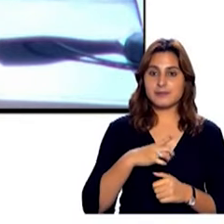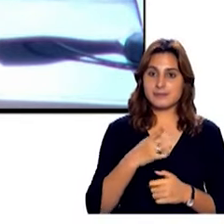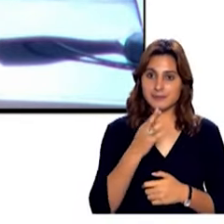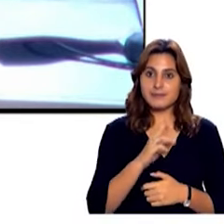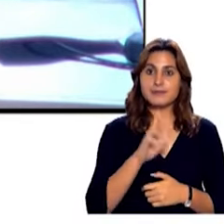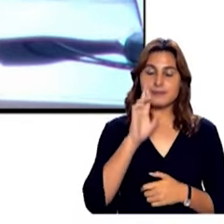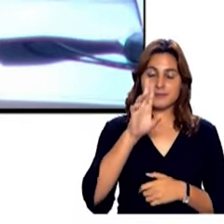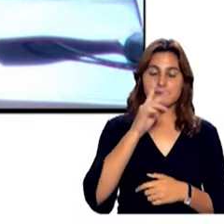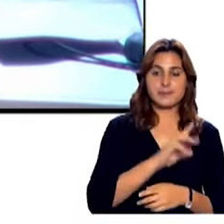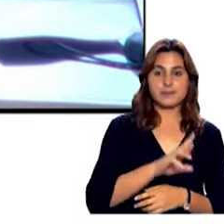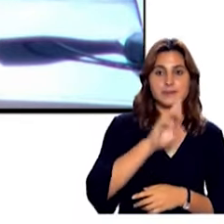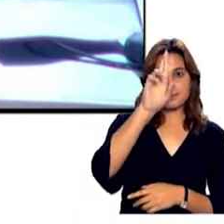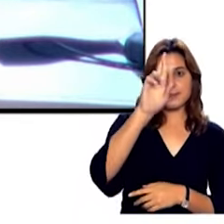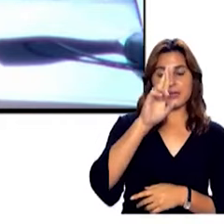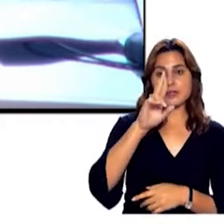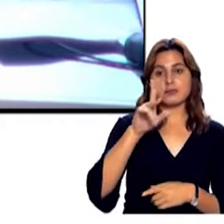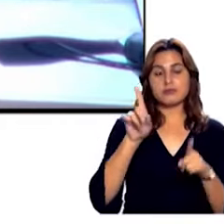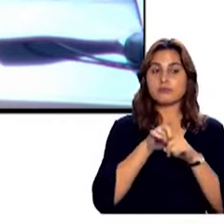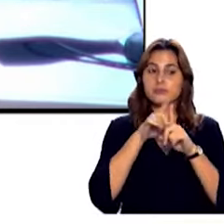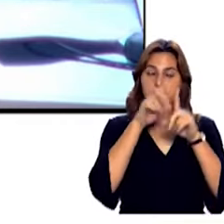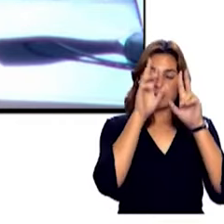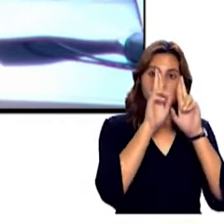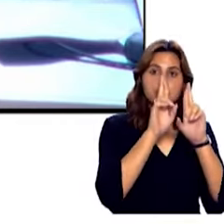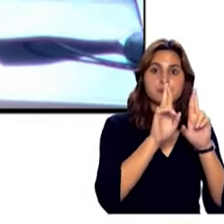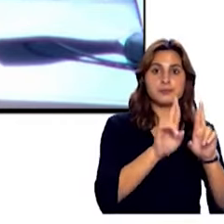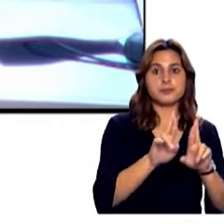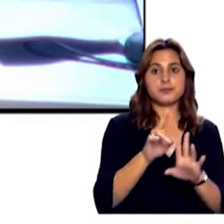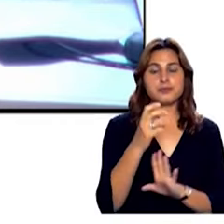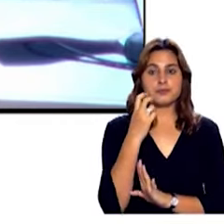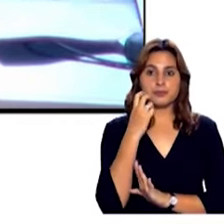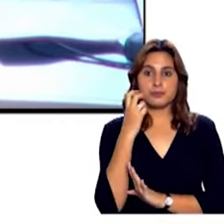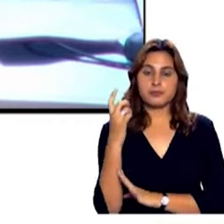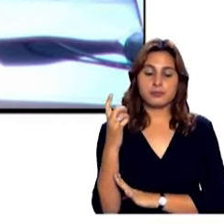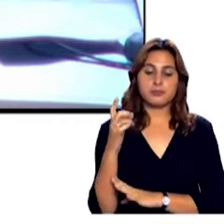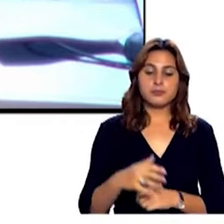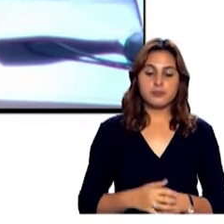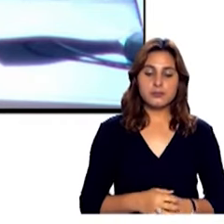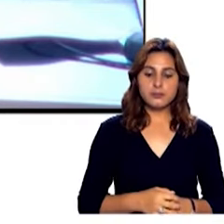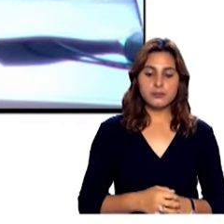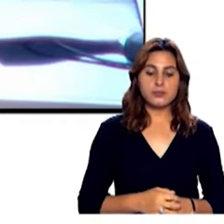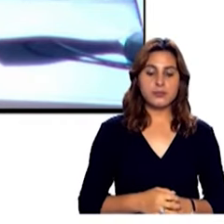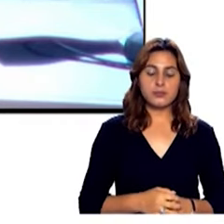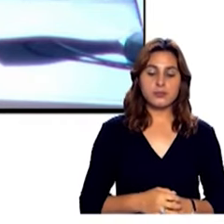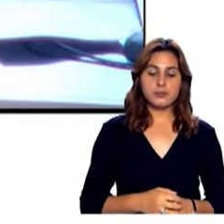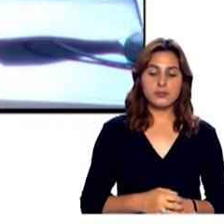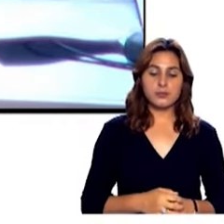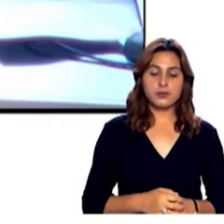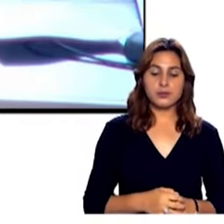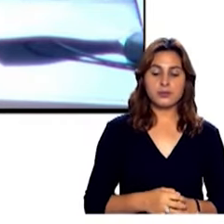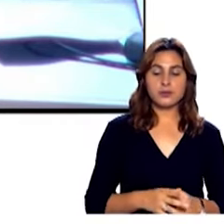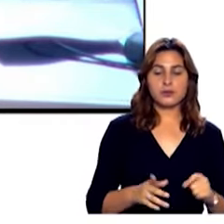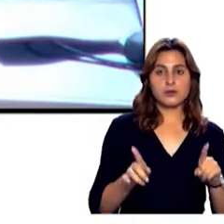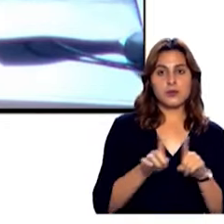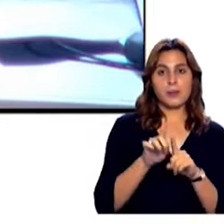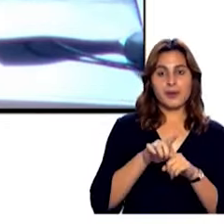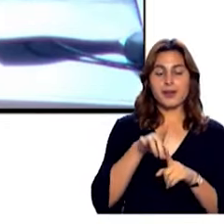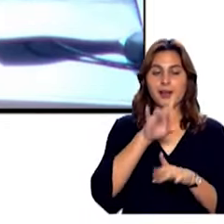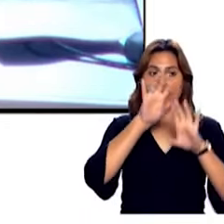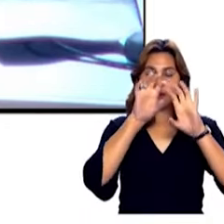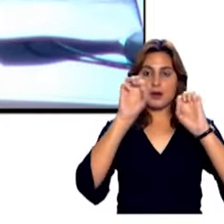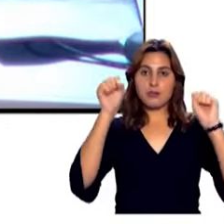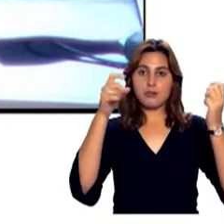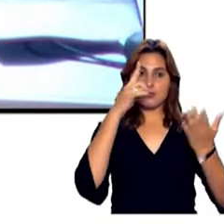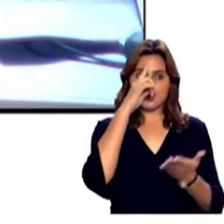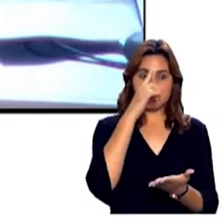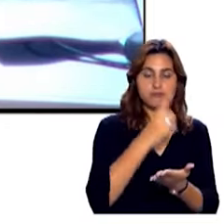respecter évidemment si je ne respe pas l' vi de la cour de cassation je prends le risque que ma décision soit cassée par la cour